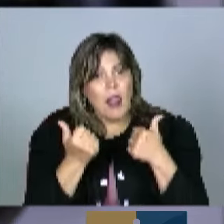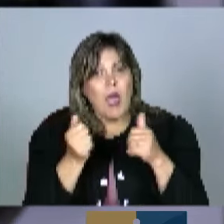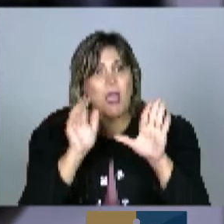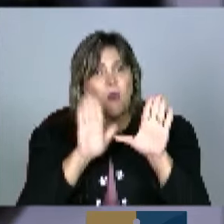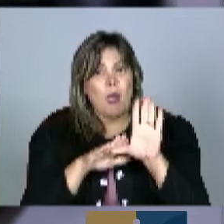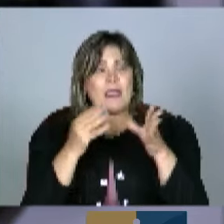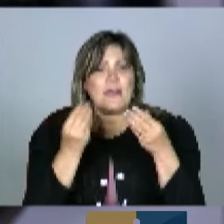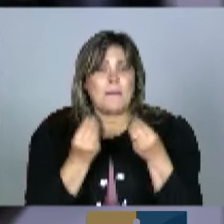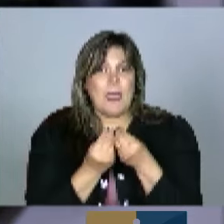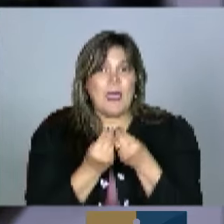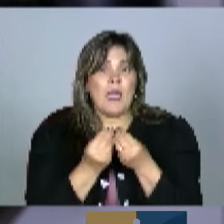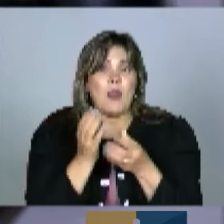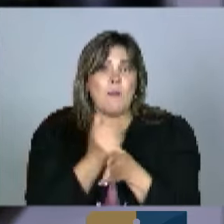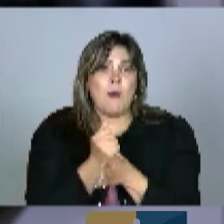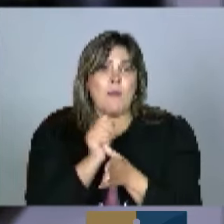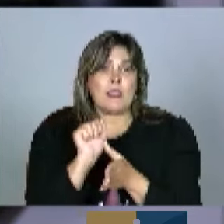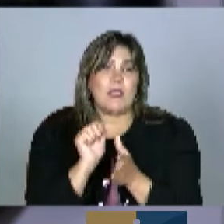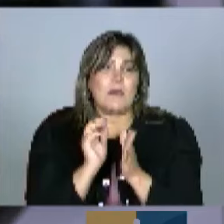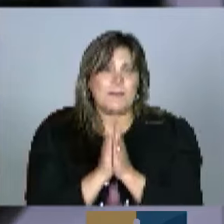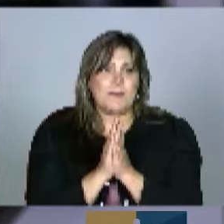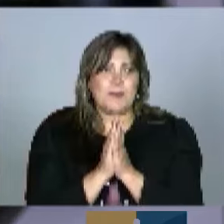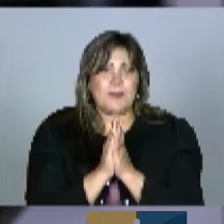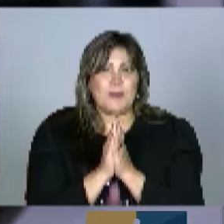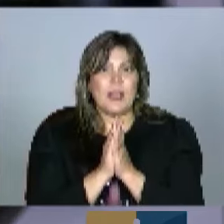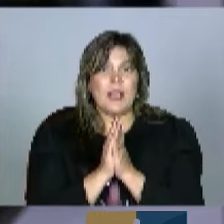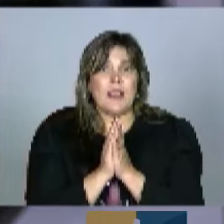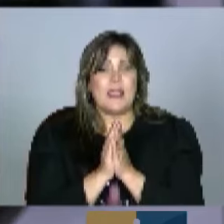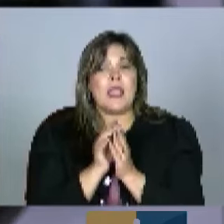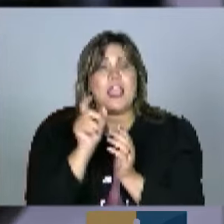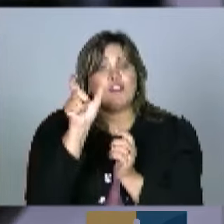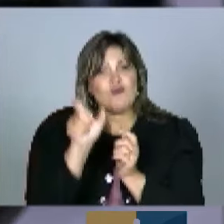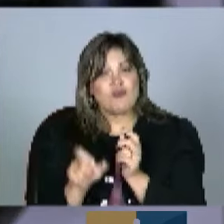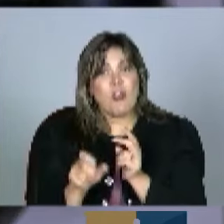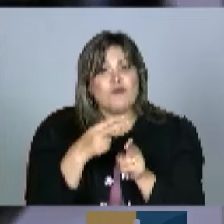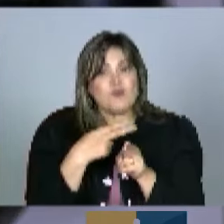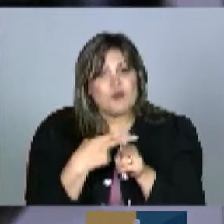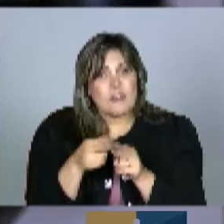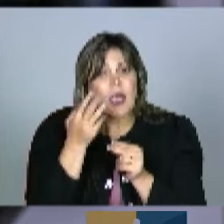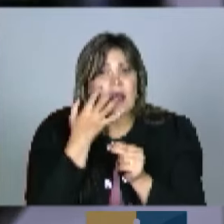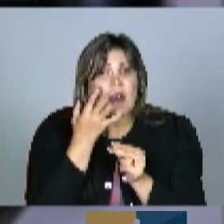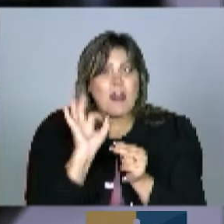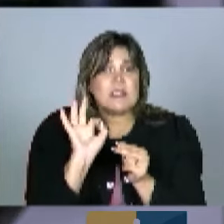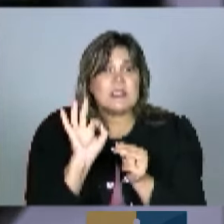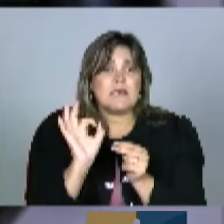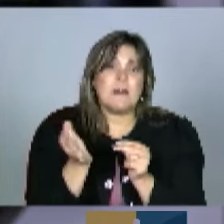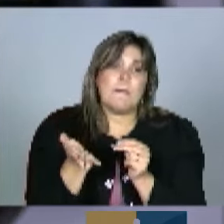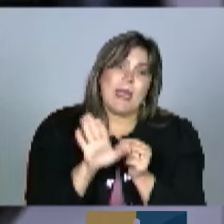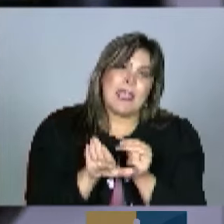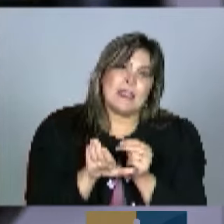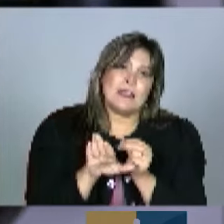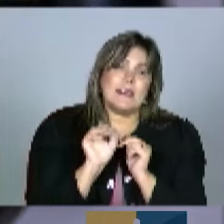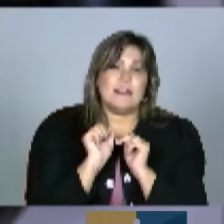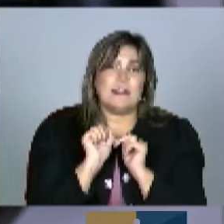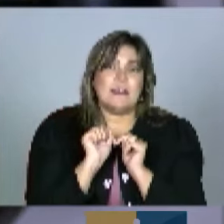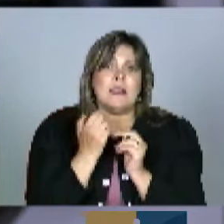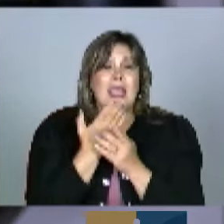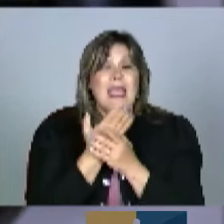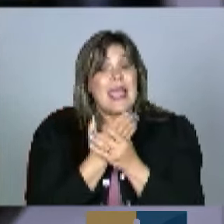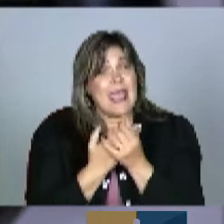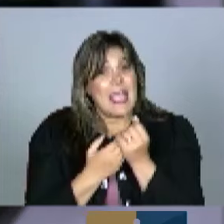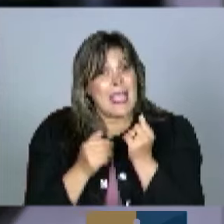معاها لا يعني ثواني يا فندم دلوقتي المستاجر الاصلي اتوفى ايوه وامتد لابن